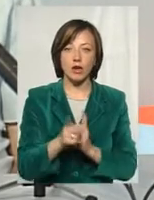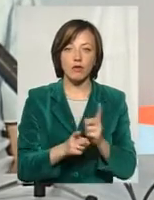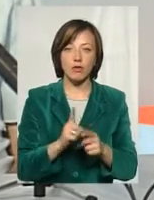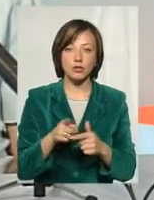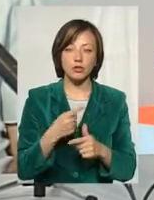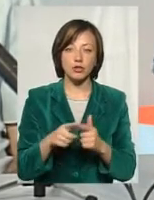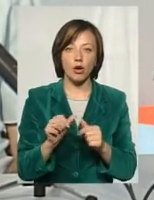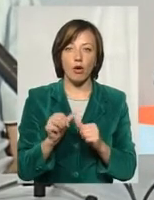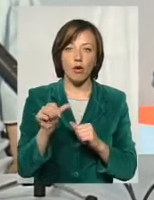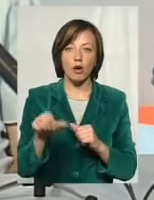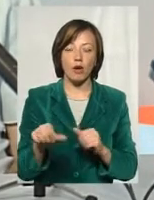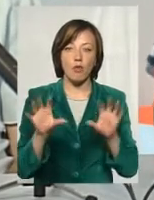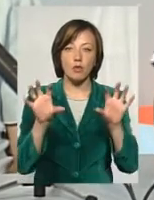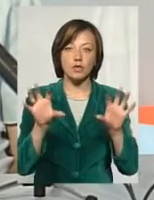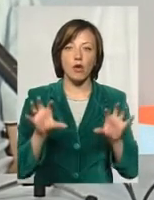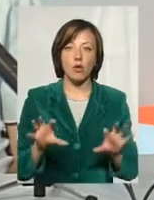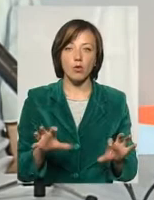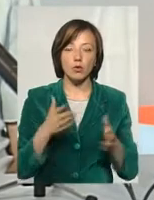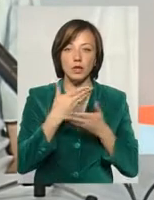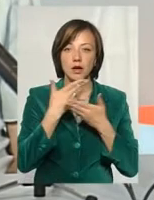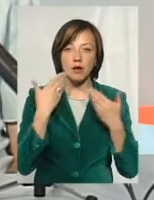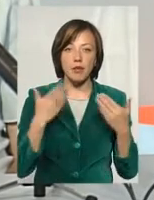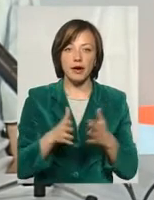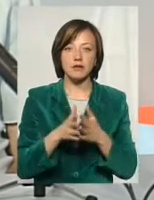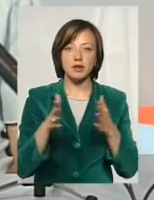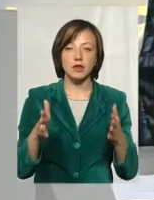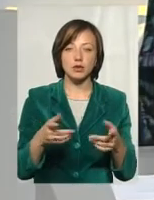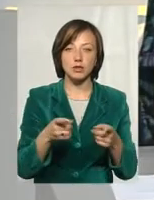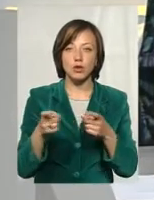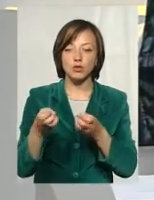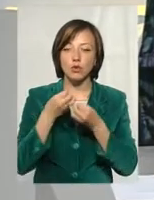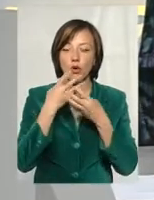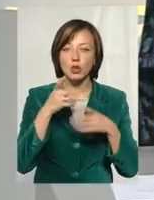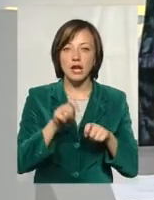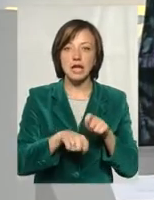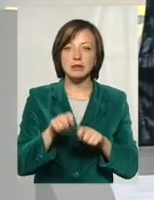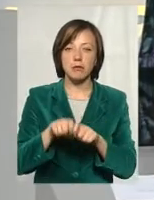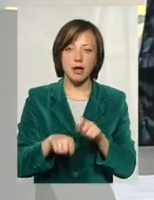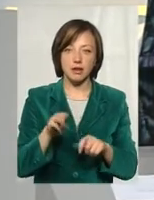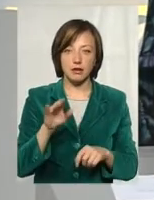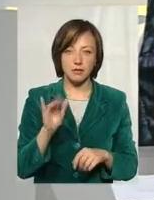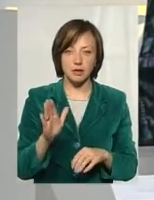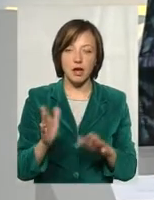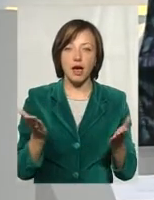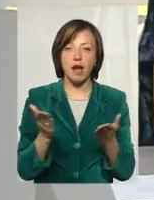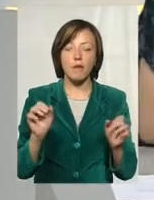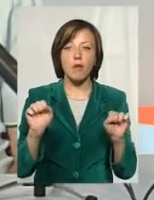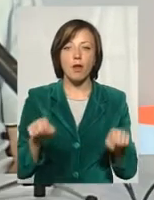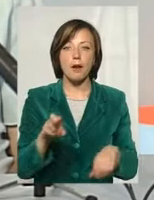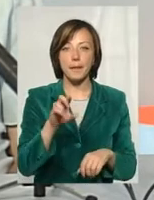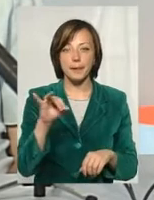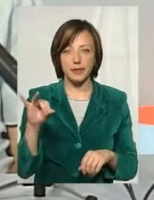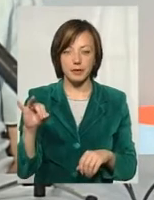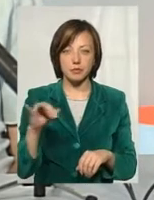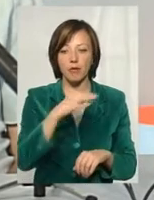навіть окремо якогось закону, немає великого залучення хороших експертів. Тобто, які би могли б